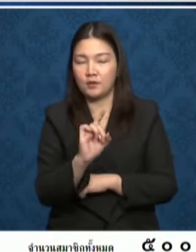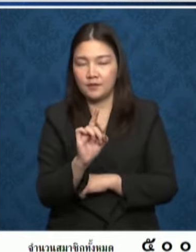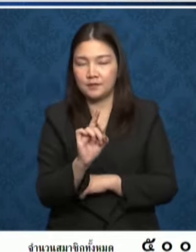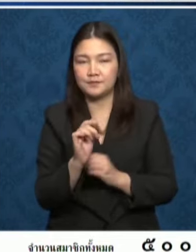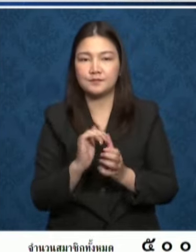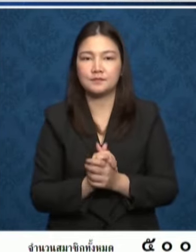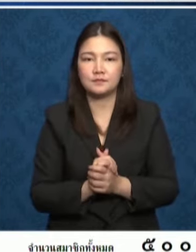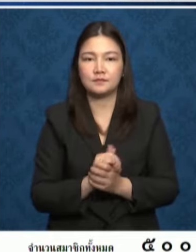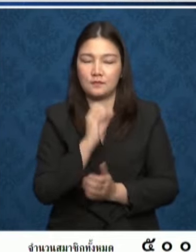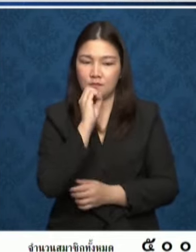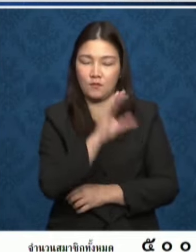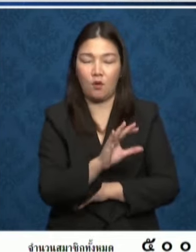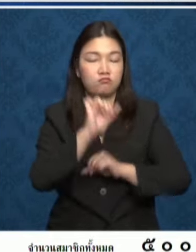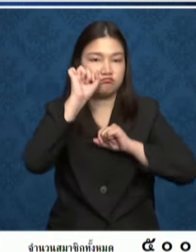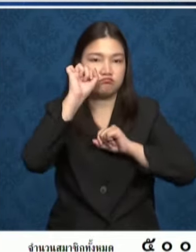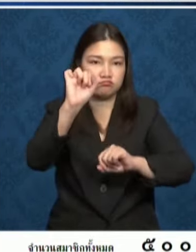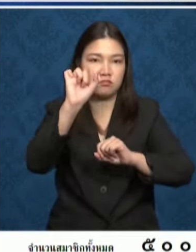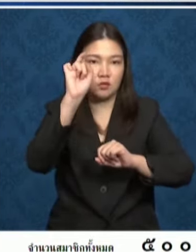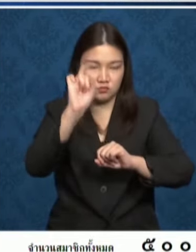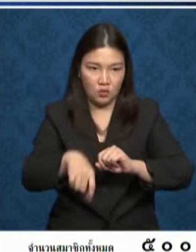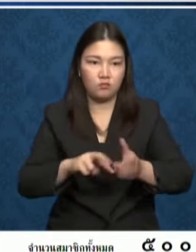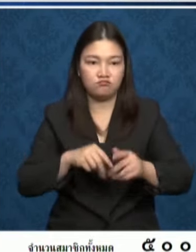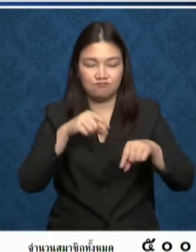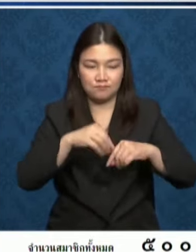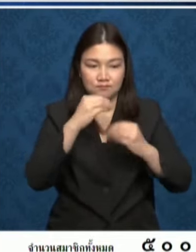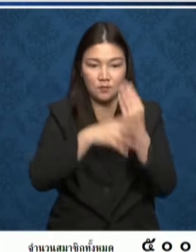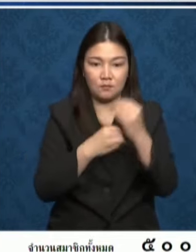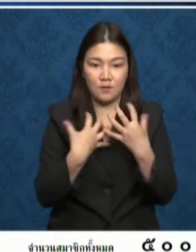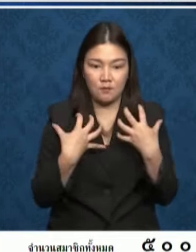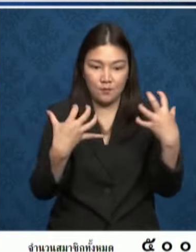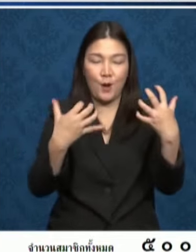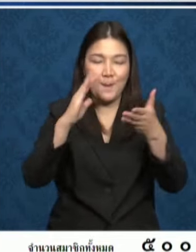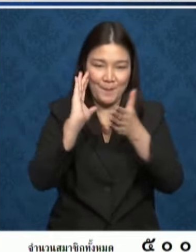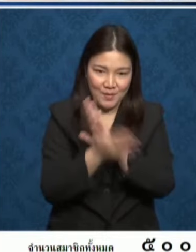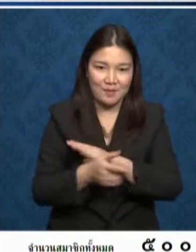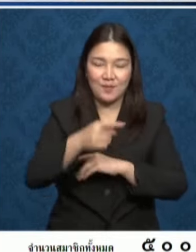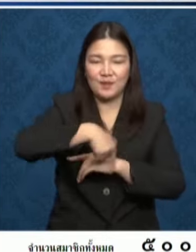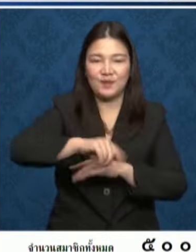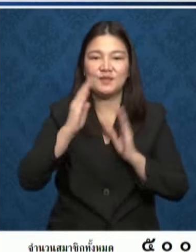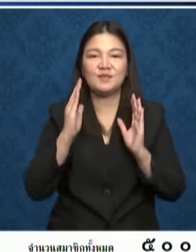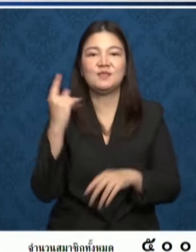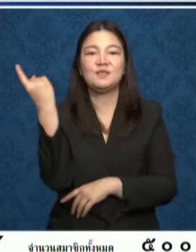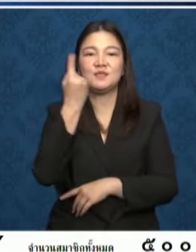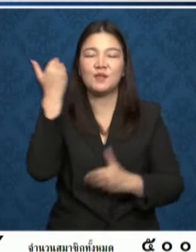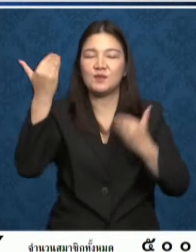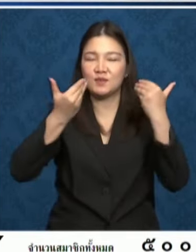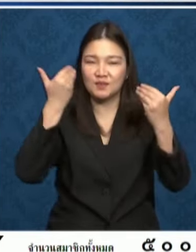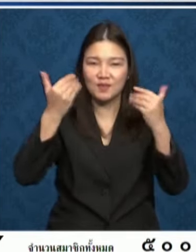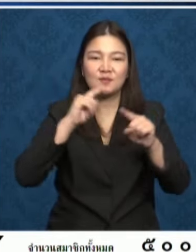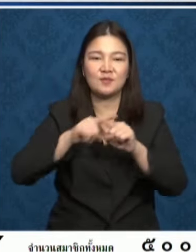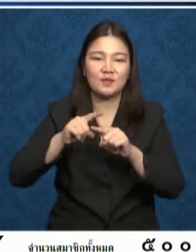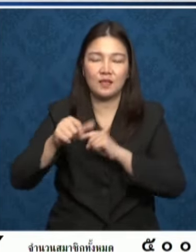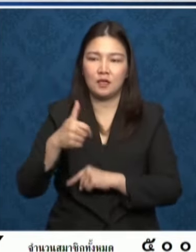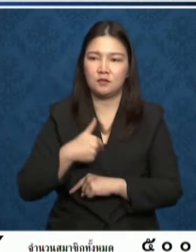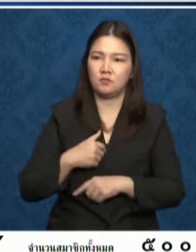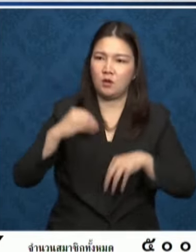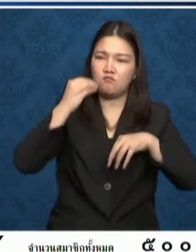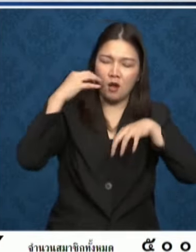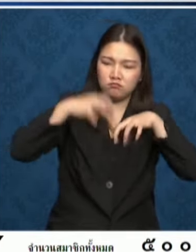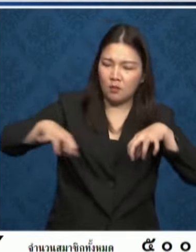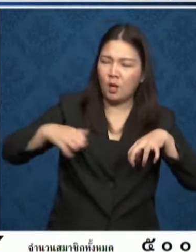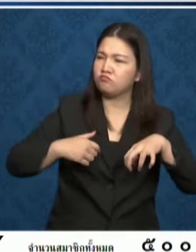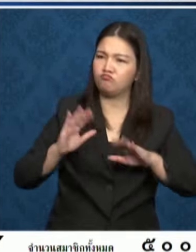การเตรียมประกาศเป็นอุทยานแห่งชาติทับชุมชนและที่ทำกินแต่ชาวบ้านคัดค้านนะครับเพราะเห็นว่ากฎหมาย